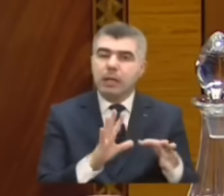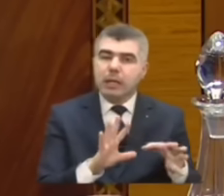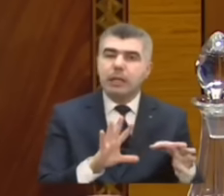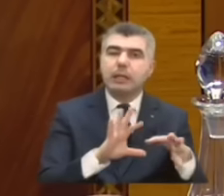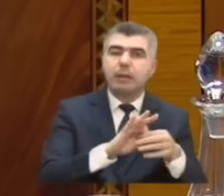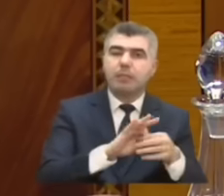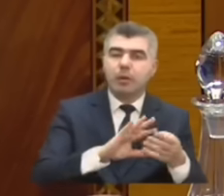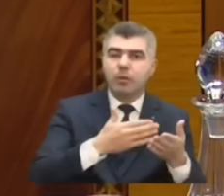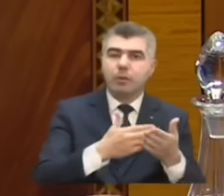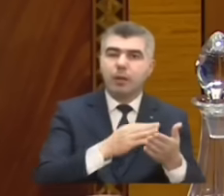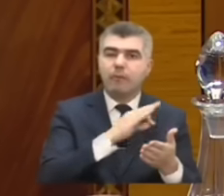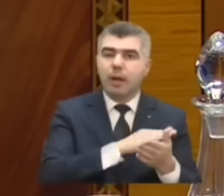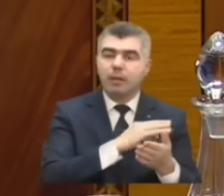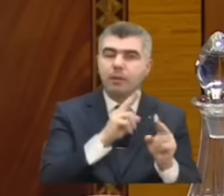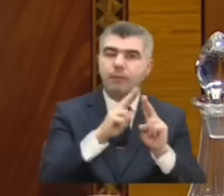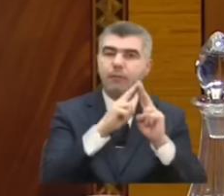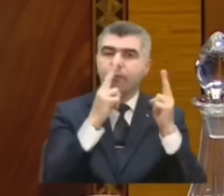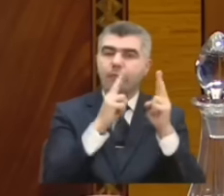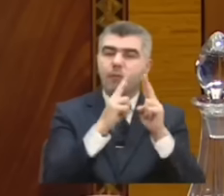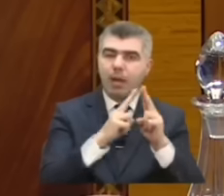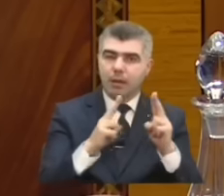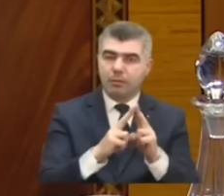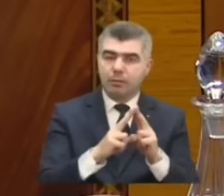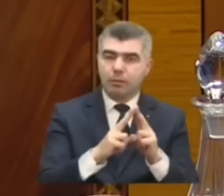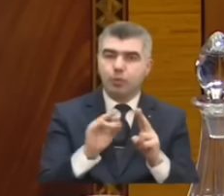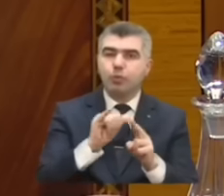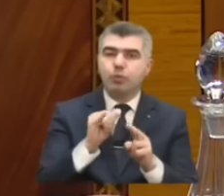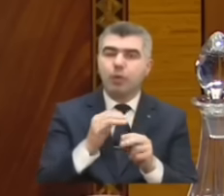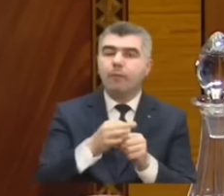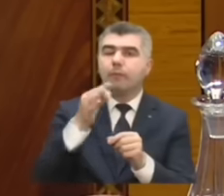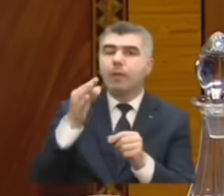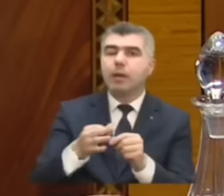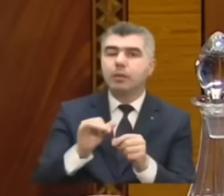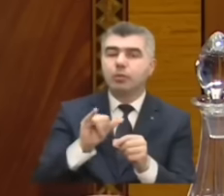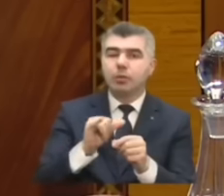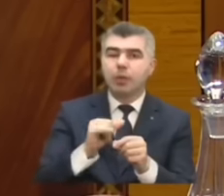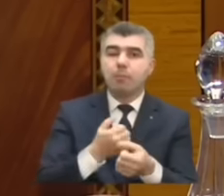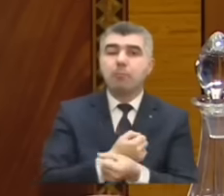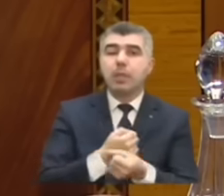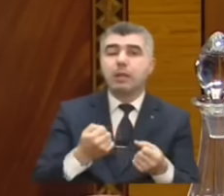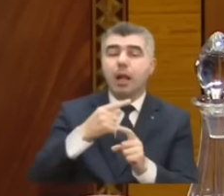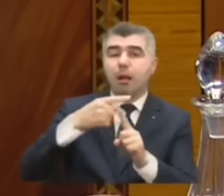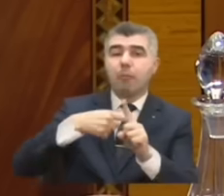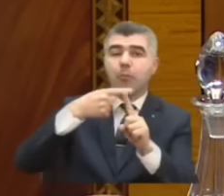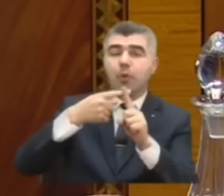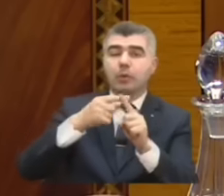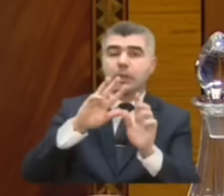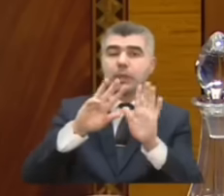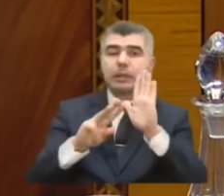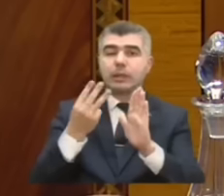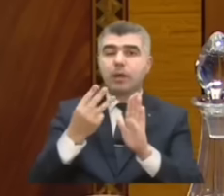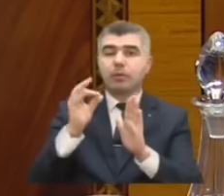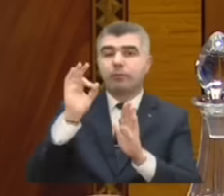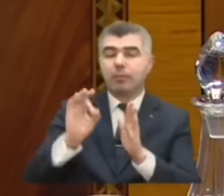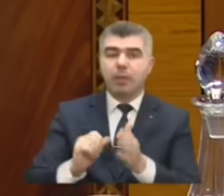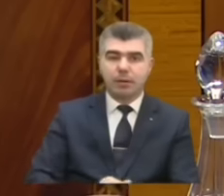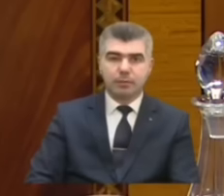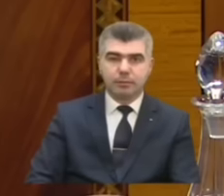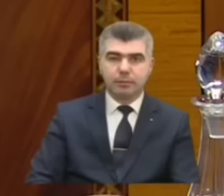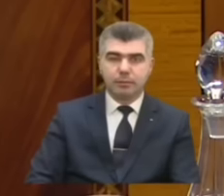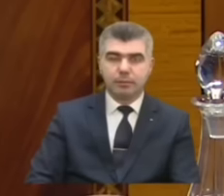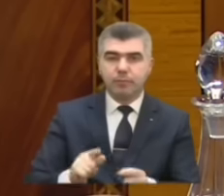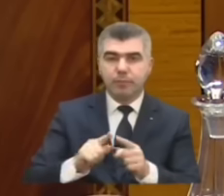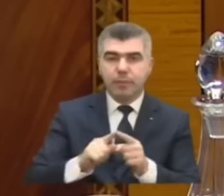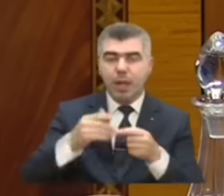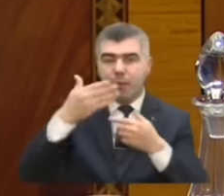سلاسل القيم العالمية. ماذا تحقق والبطالة تجاوزت 13%. التزمتم بتجديد العرض